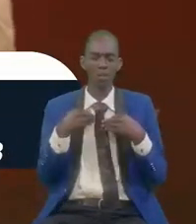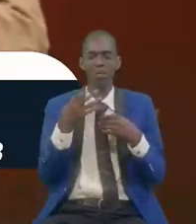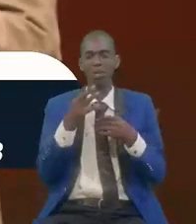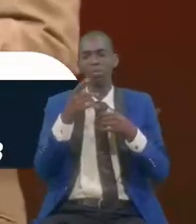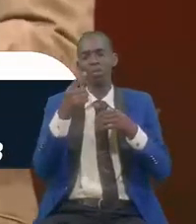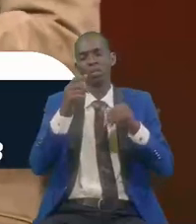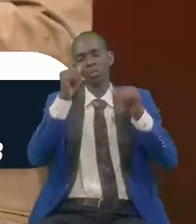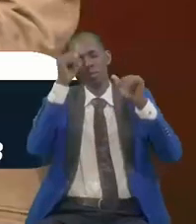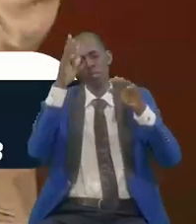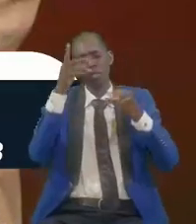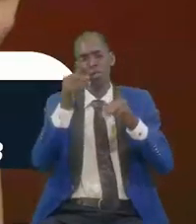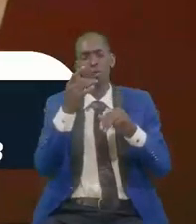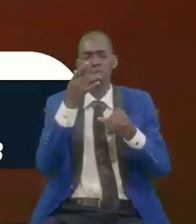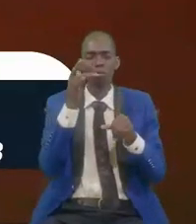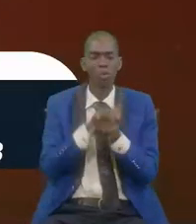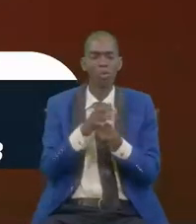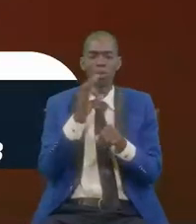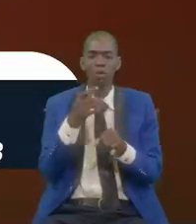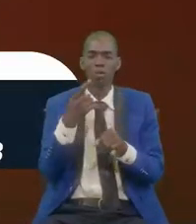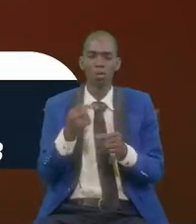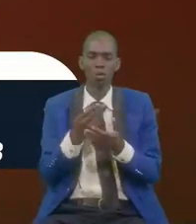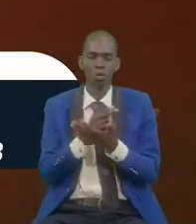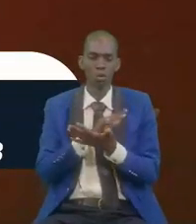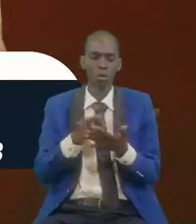qui avait été promis.